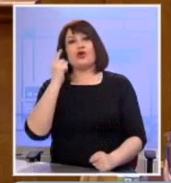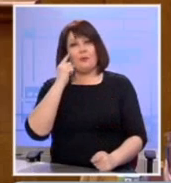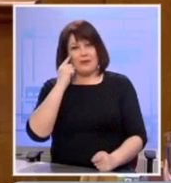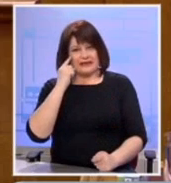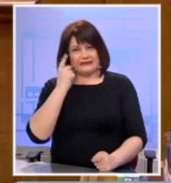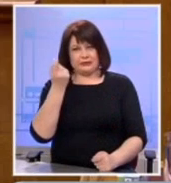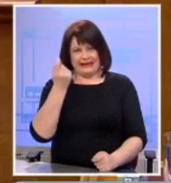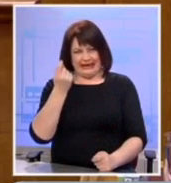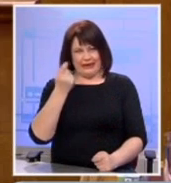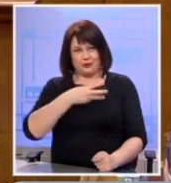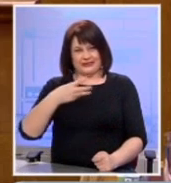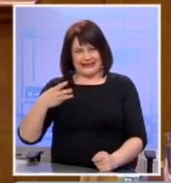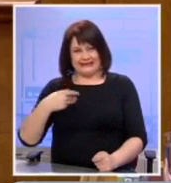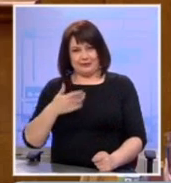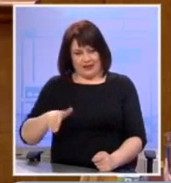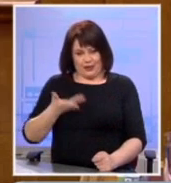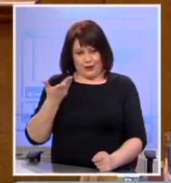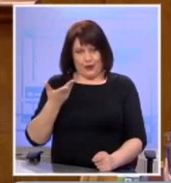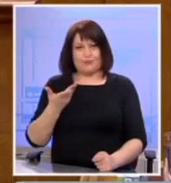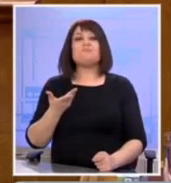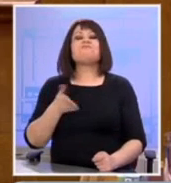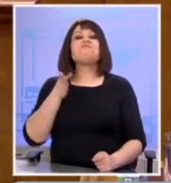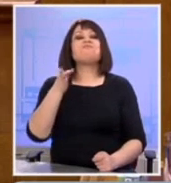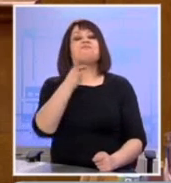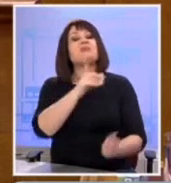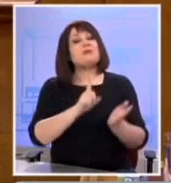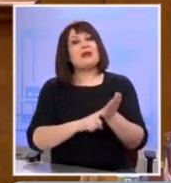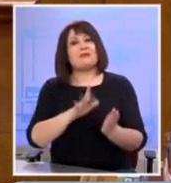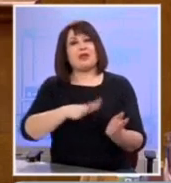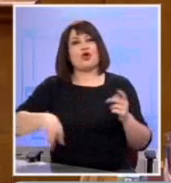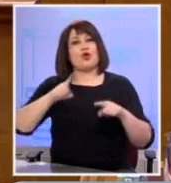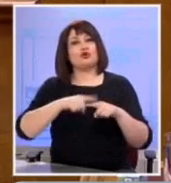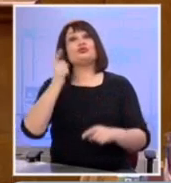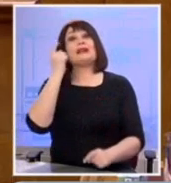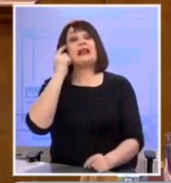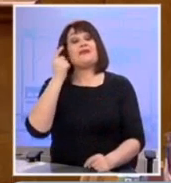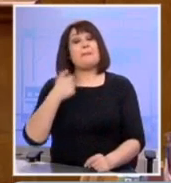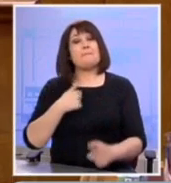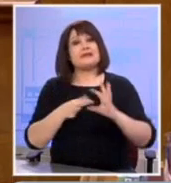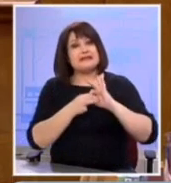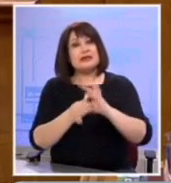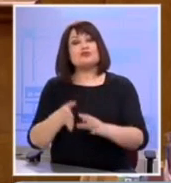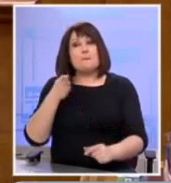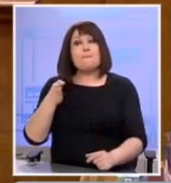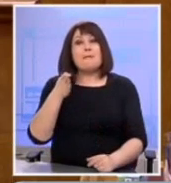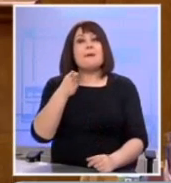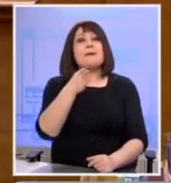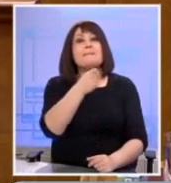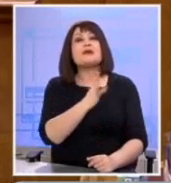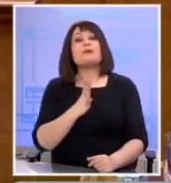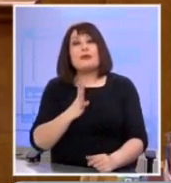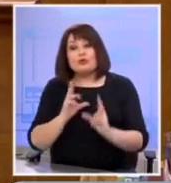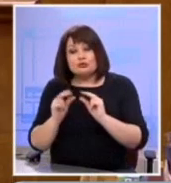έχει καταλάβει ο κόσμος, ενδεχομένως δεν κυκλοφορείτε πολύ έξω, εμείς συνεχίζουμε να κυκλοφορούμε πολύ έξω.